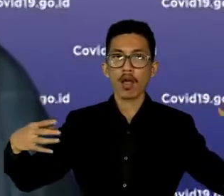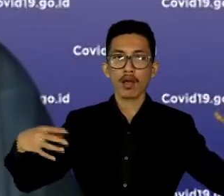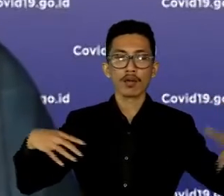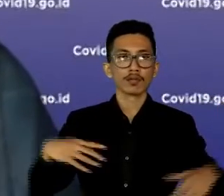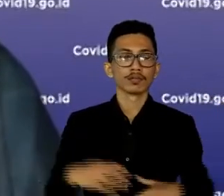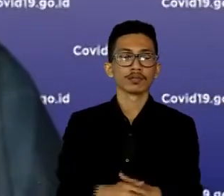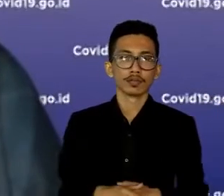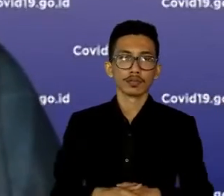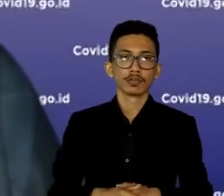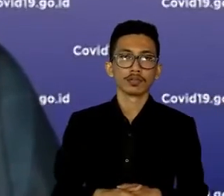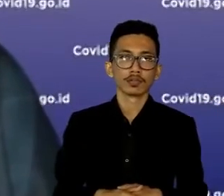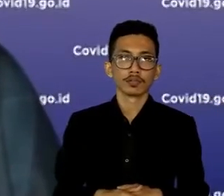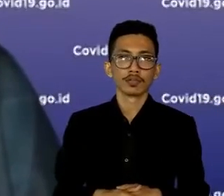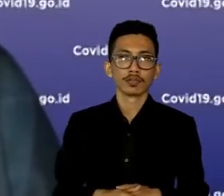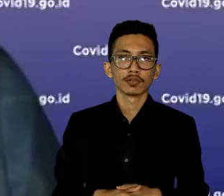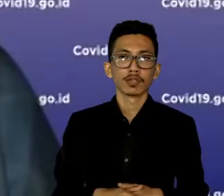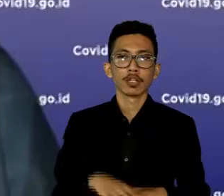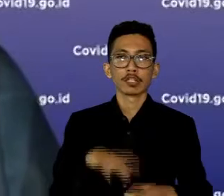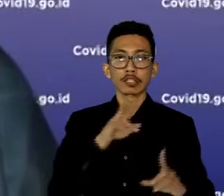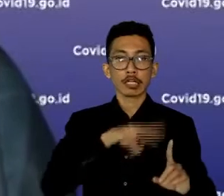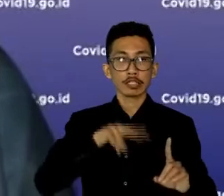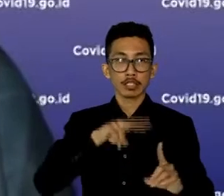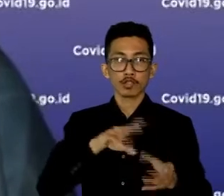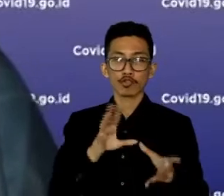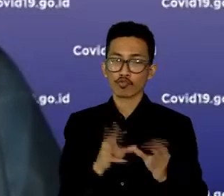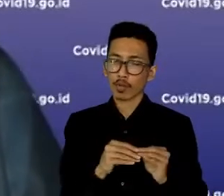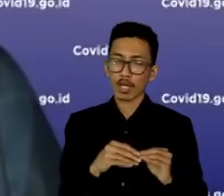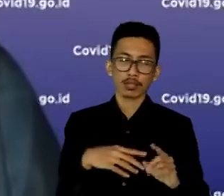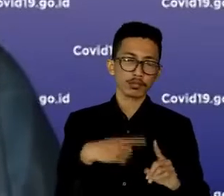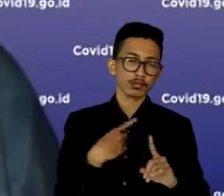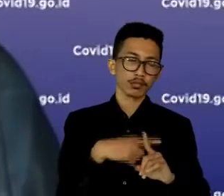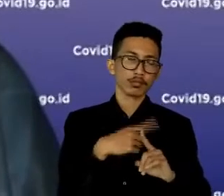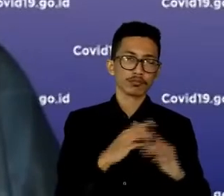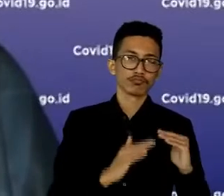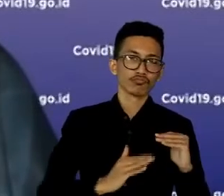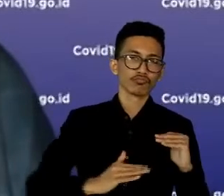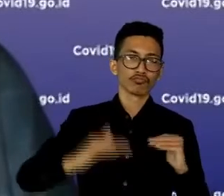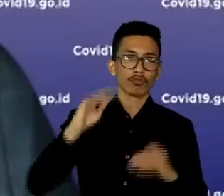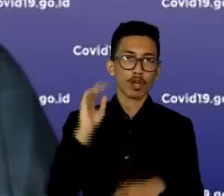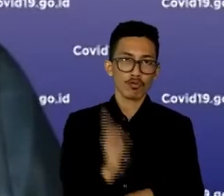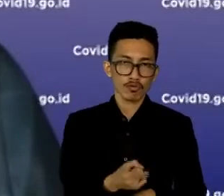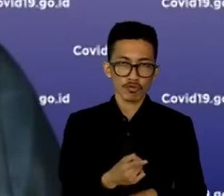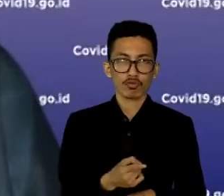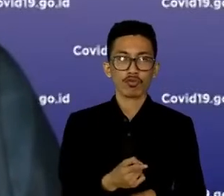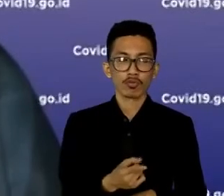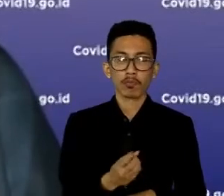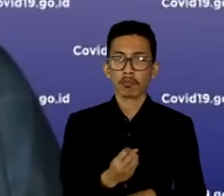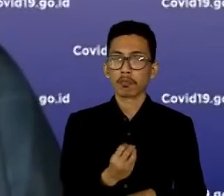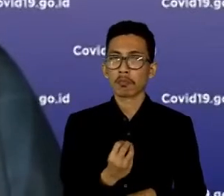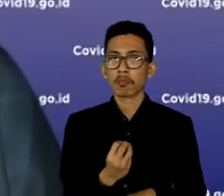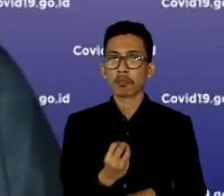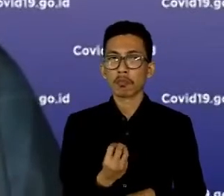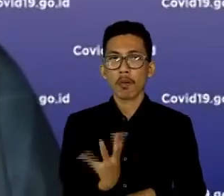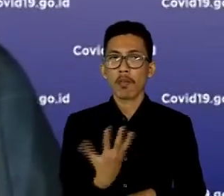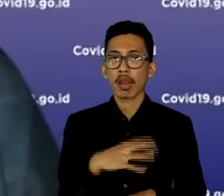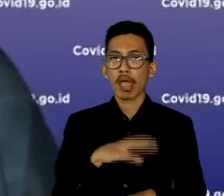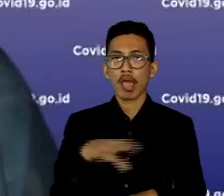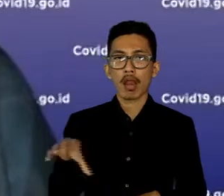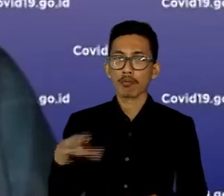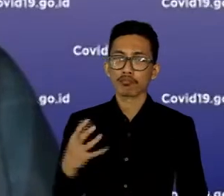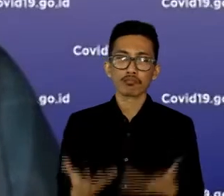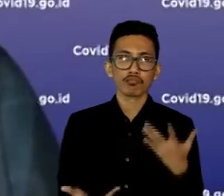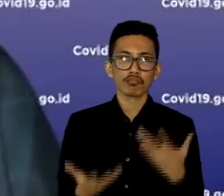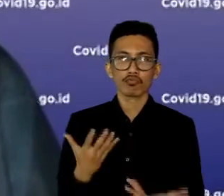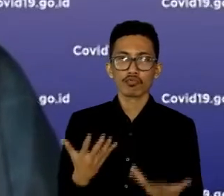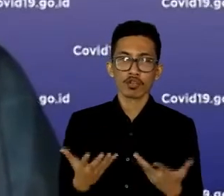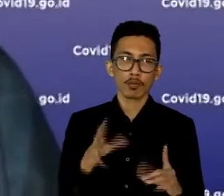di Inmendagri, jumlah tracing-nya ditingkatkan, testing-nya ditingkatkan. Untuk beberapa bagian gitu ya, atau daerah mungkin sudah